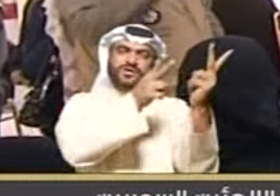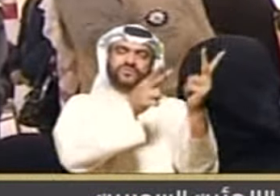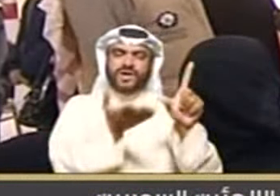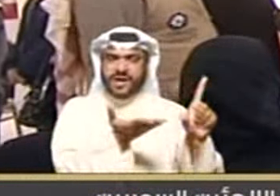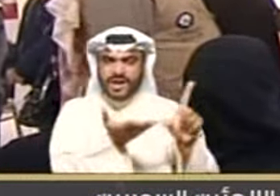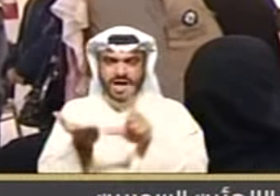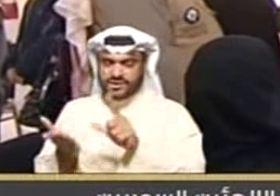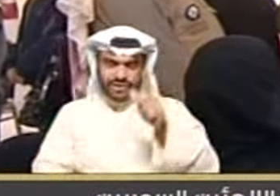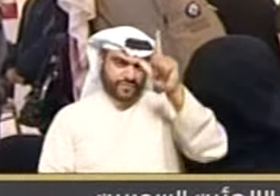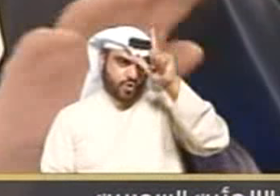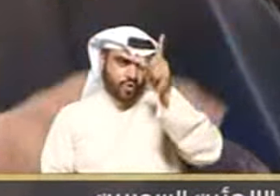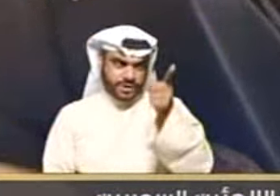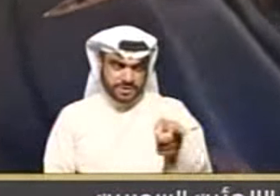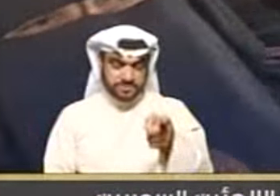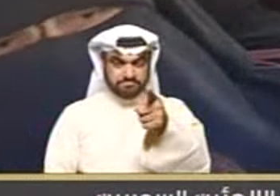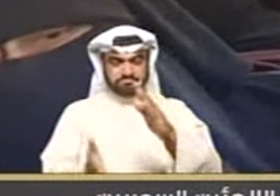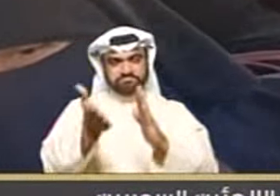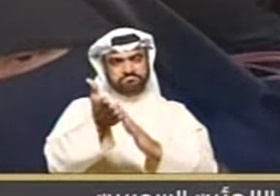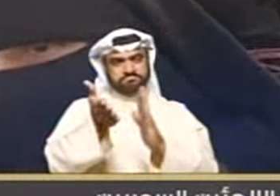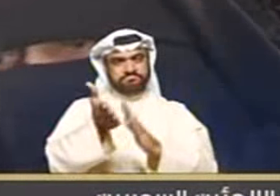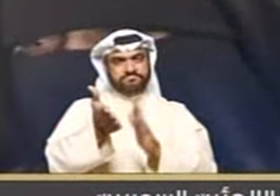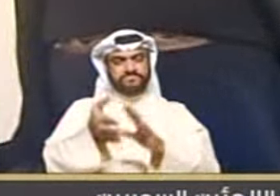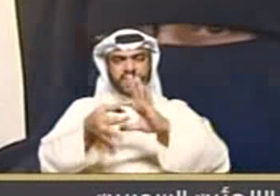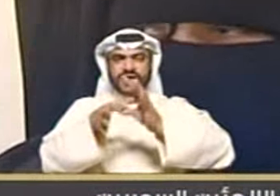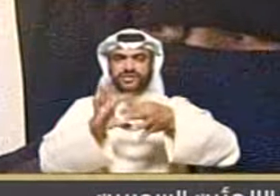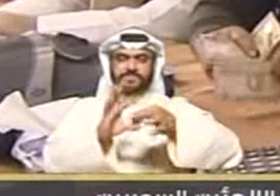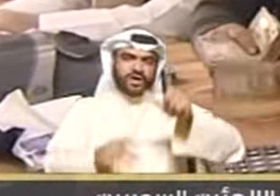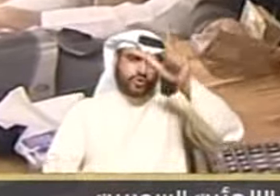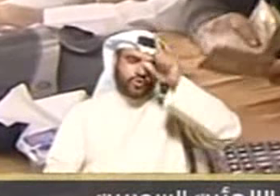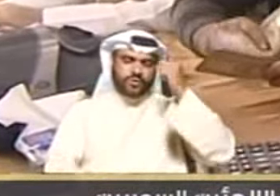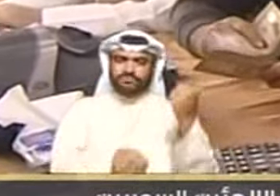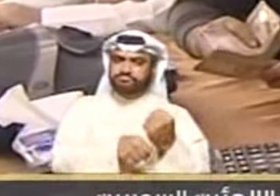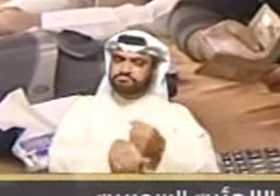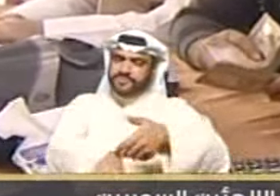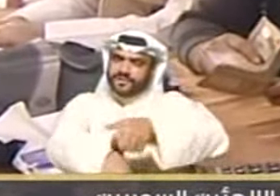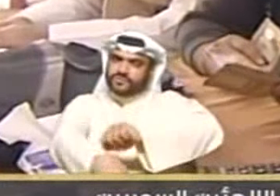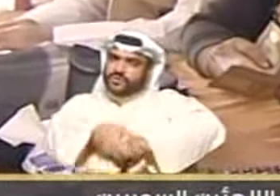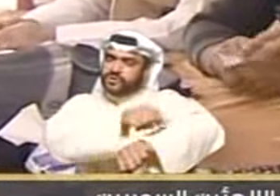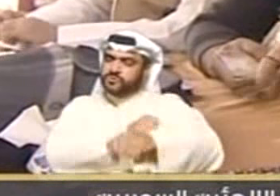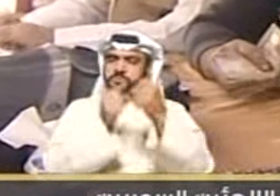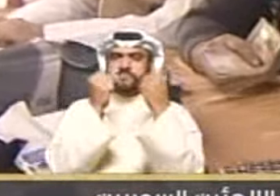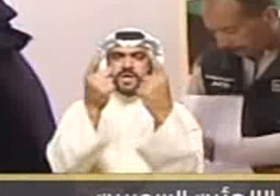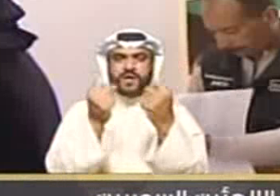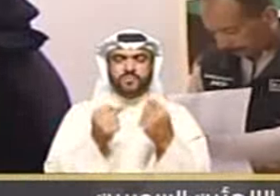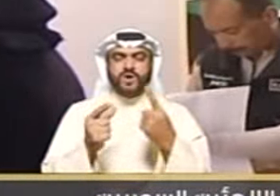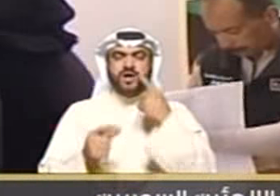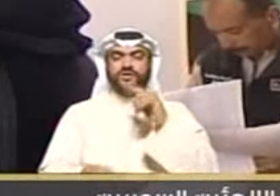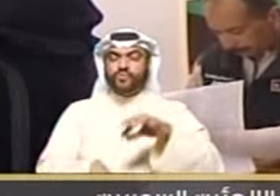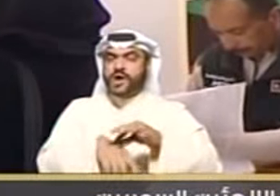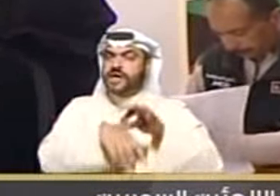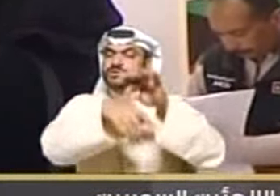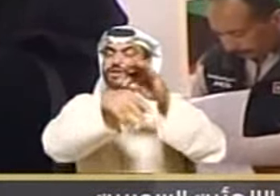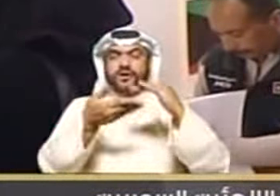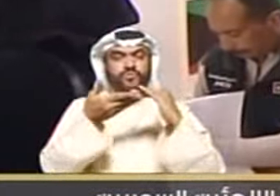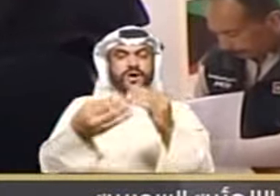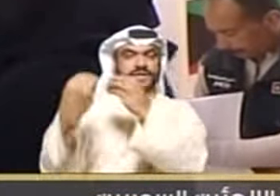اللاجئين في الأردن. وأشادت الجمعيات الخيرية الأردنية بالجهد الكويتي المتناغم مع رسالة الكويت الإنسانية